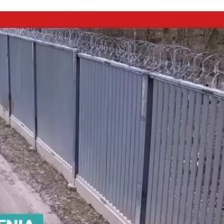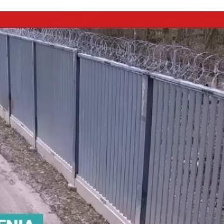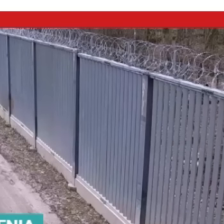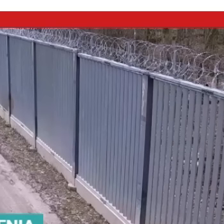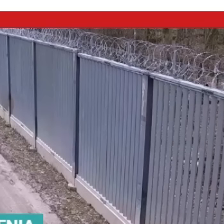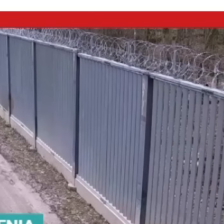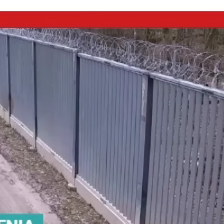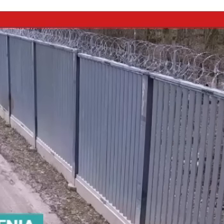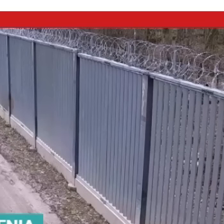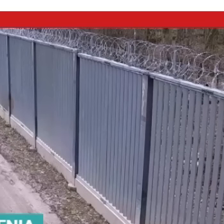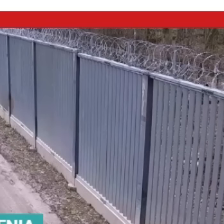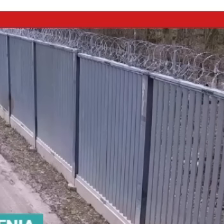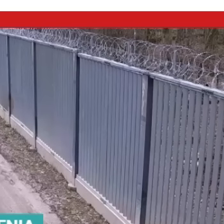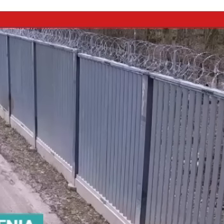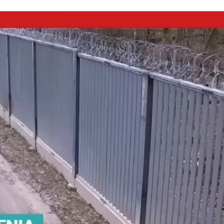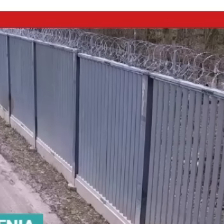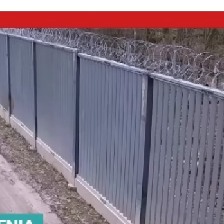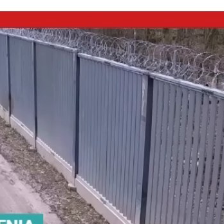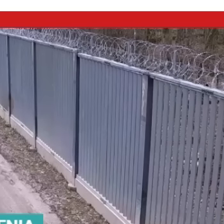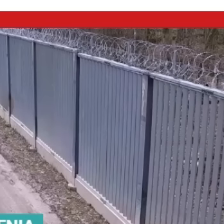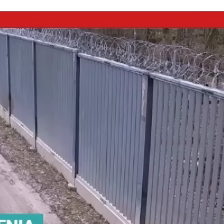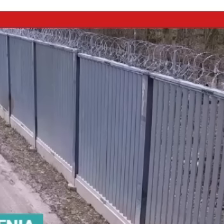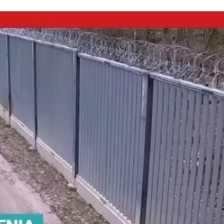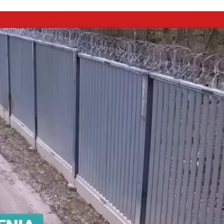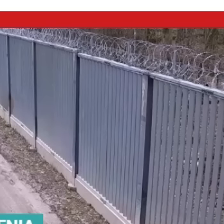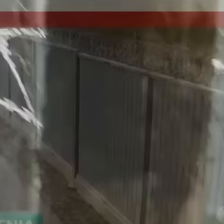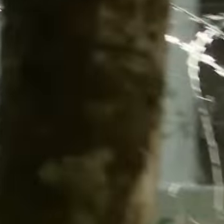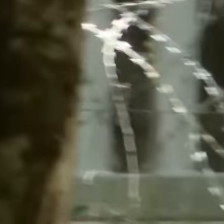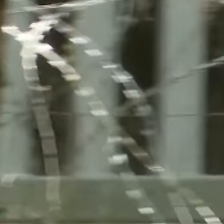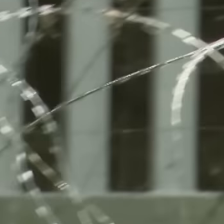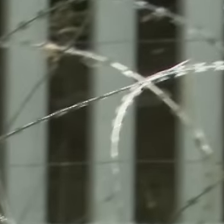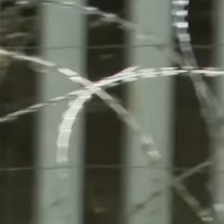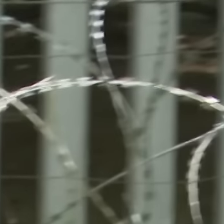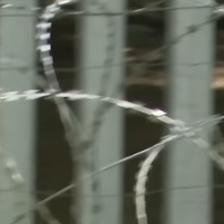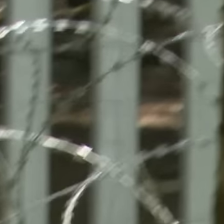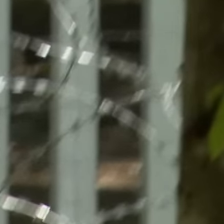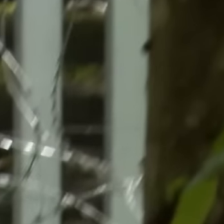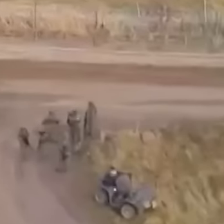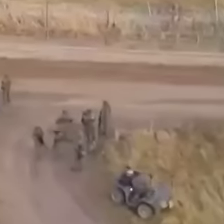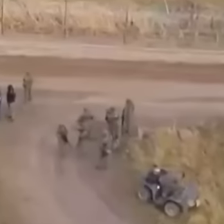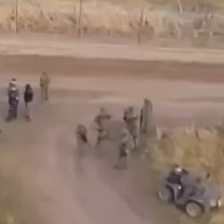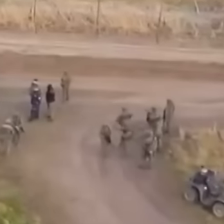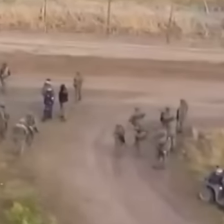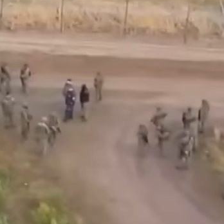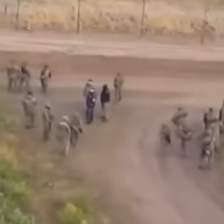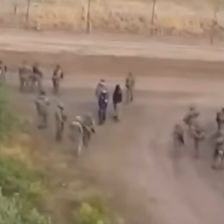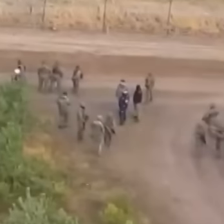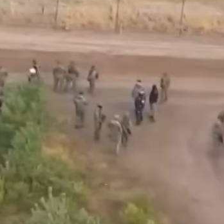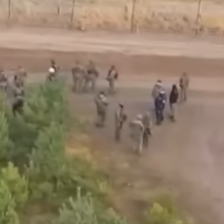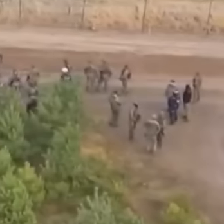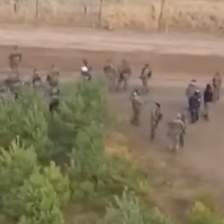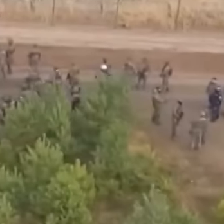on nie ma w zasadzie co, gołe pięści mu zostały, buty, tak? No, czym on ma się bronić? Jeszcze nie miał kamizelki kuloodpornej.